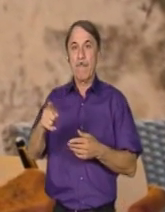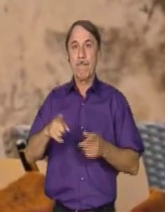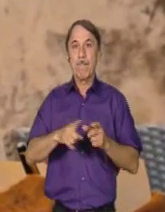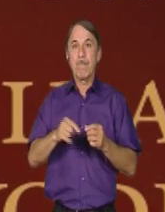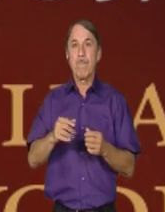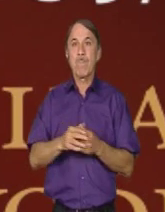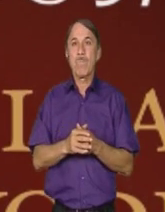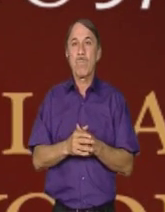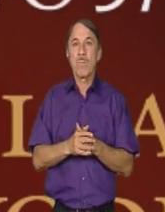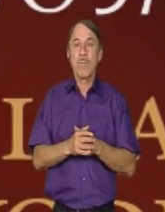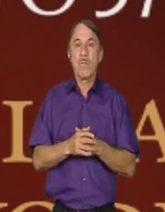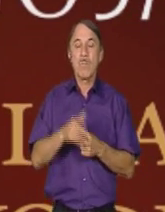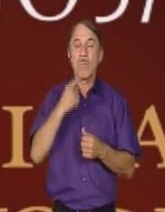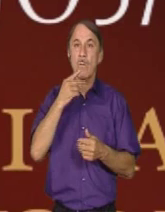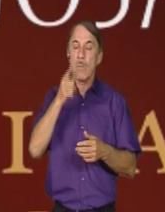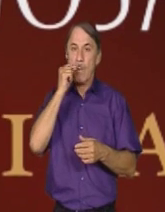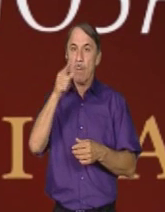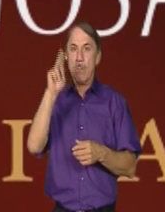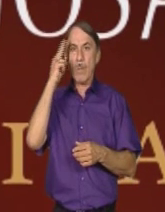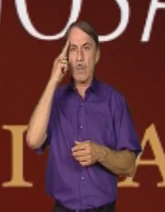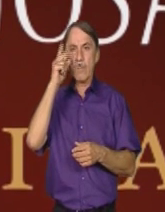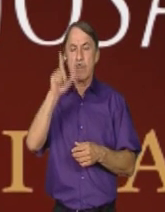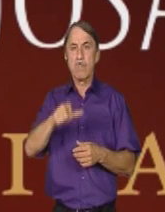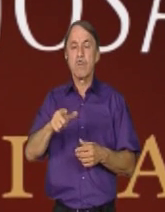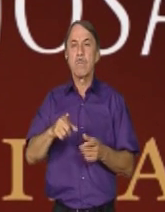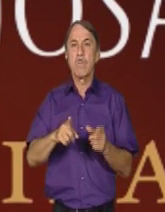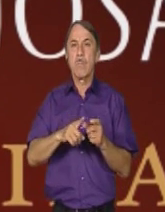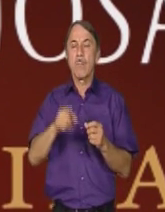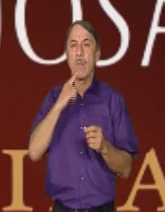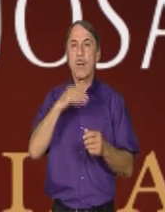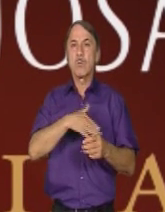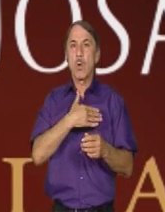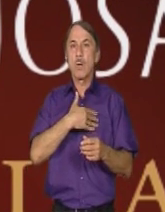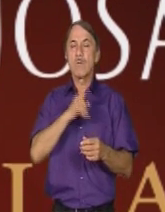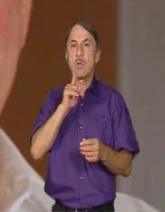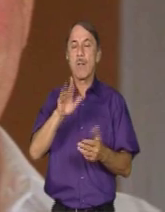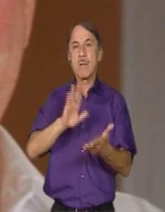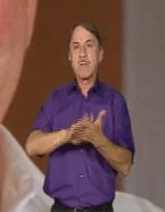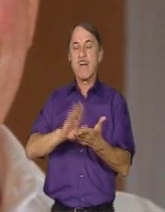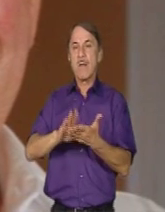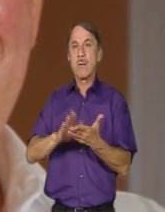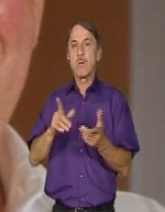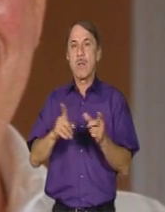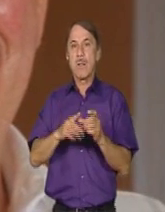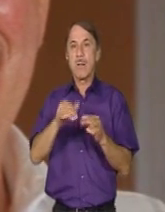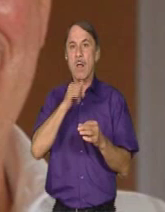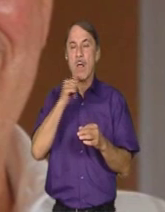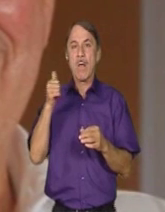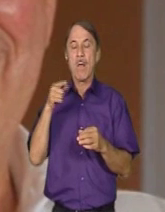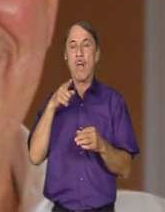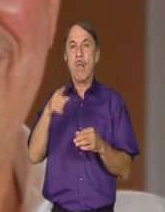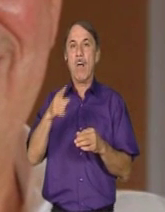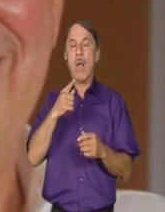Aleksandar Milosavljević najavljujući gostovanje slavnog peruanskog Nobelovca. Scena Jovan Đorđević u ponedeljak 22. juna